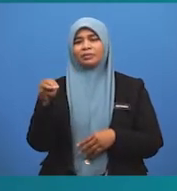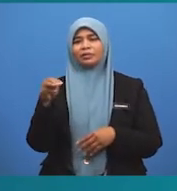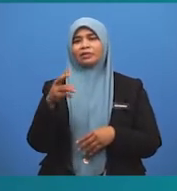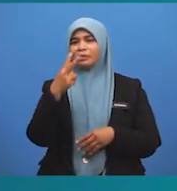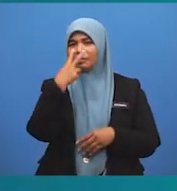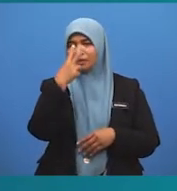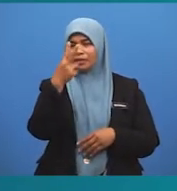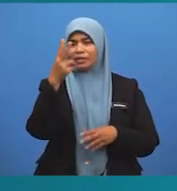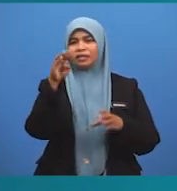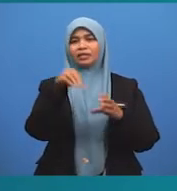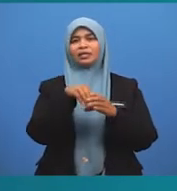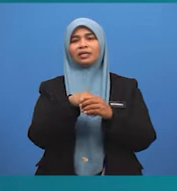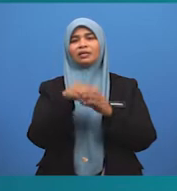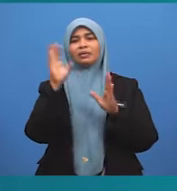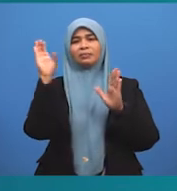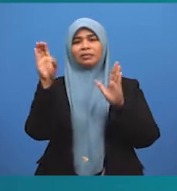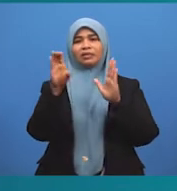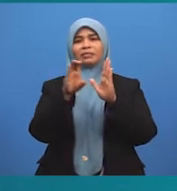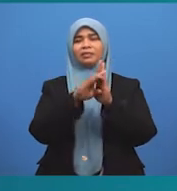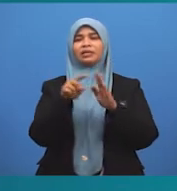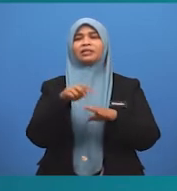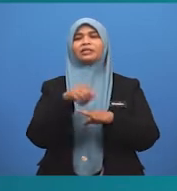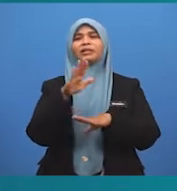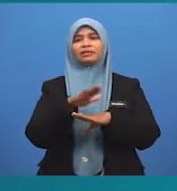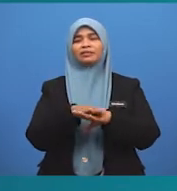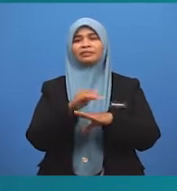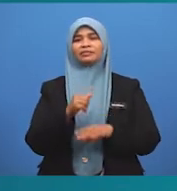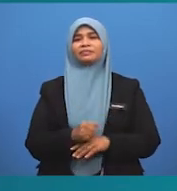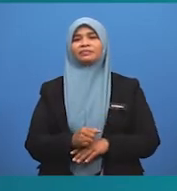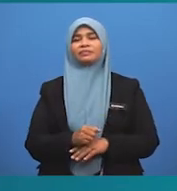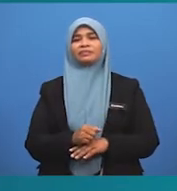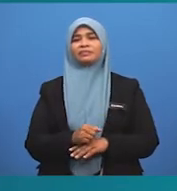murid-murid perhatikan dalam gambar di atas?